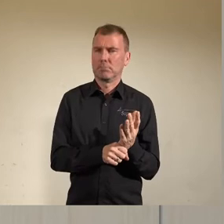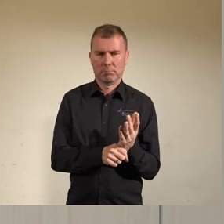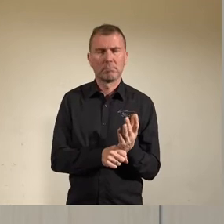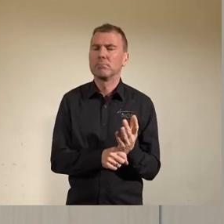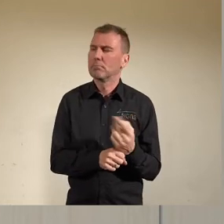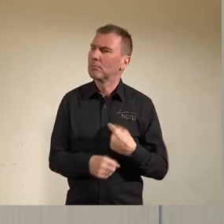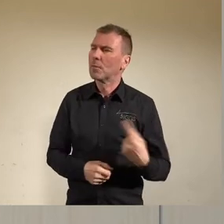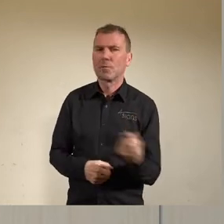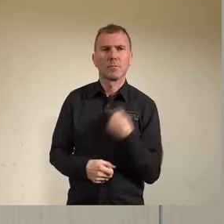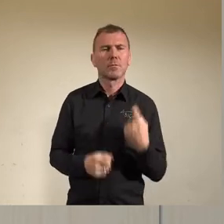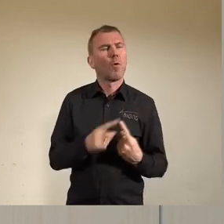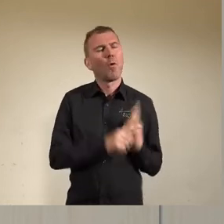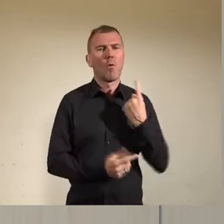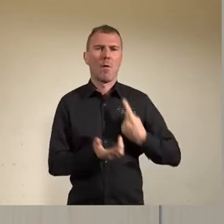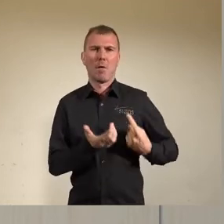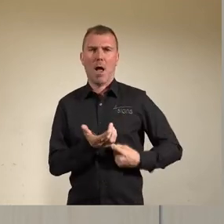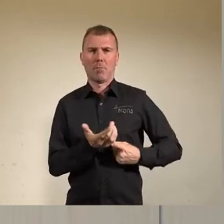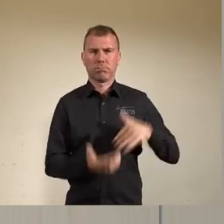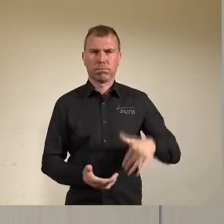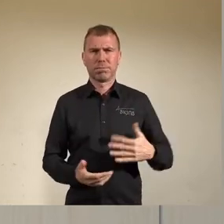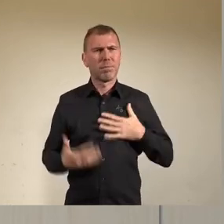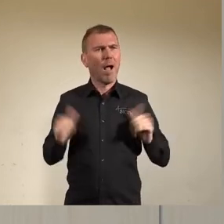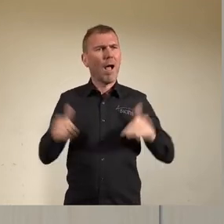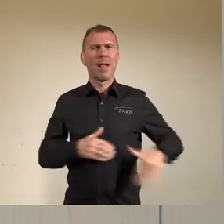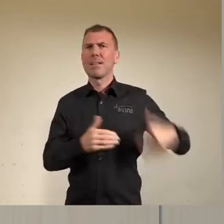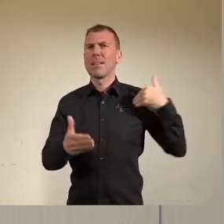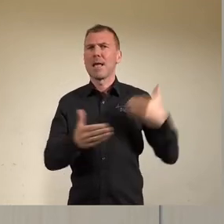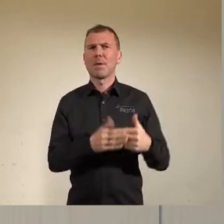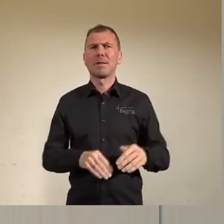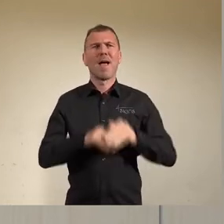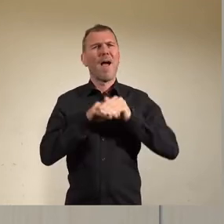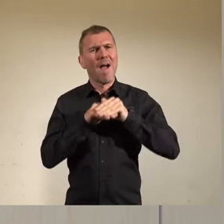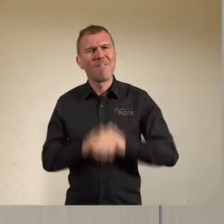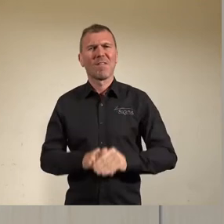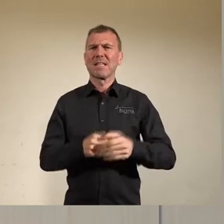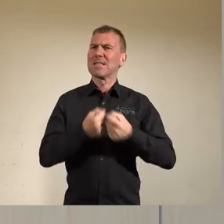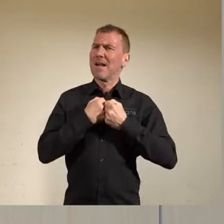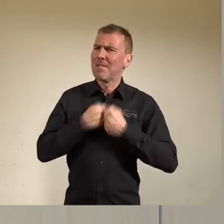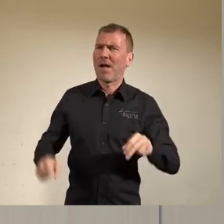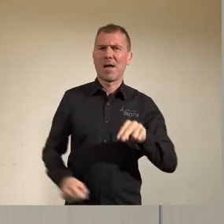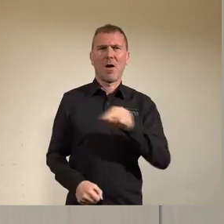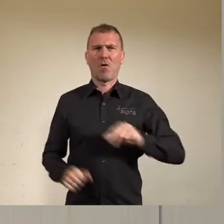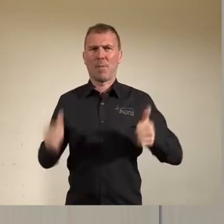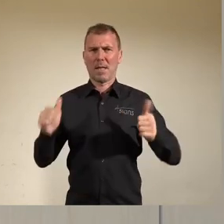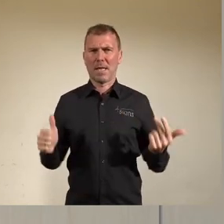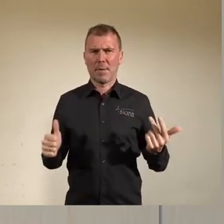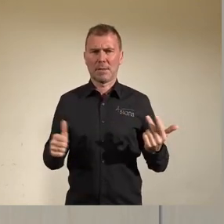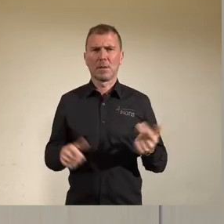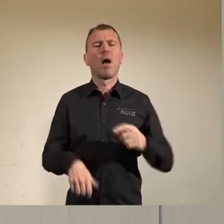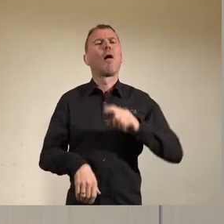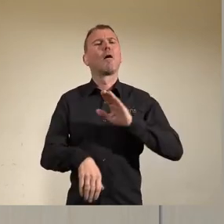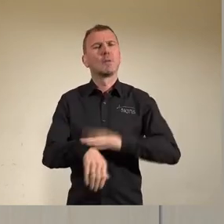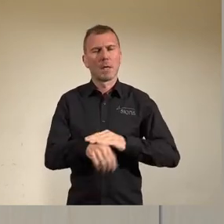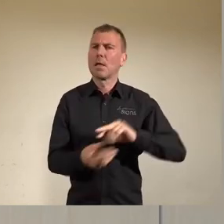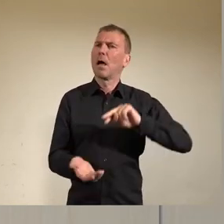heraus. Wir, die wir unser ganzes Leben in einem friedlichen, in einem freien Europa leben können, haben zwar die Zeit der politischen